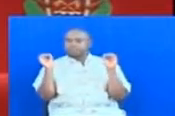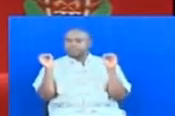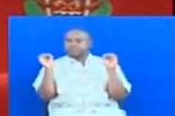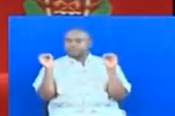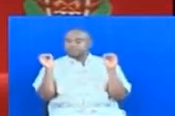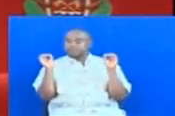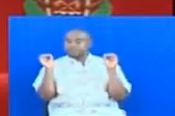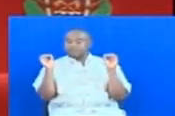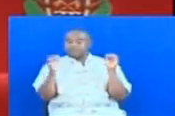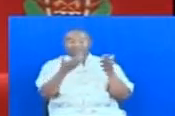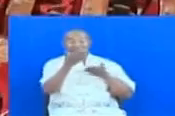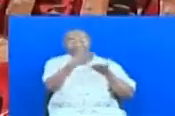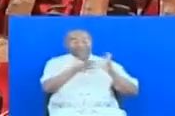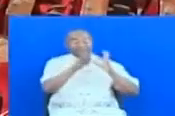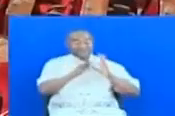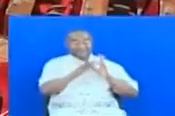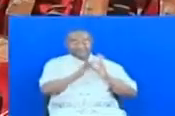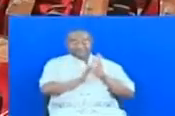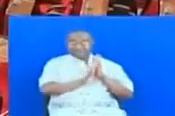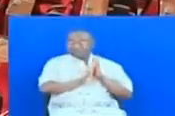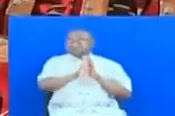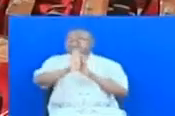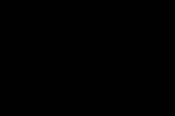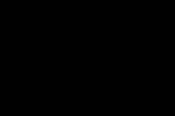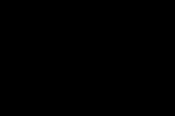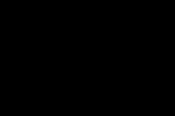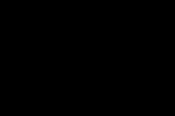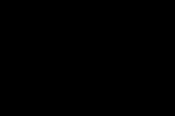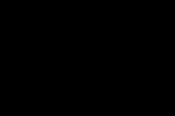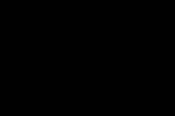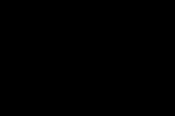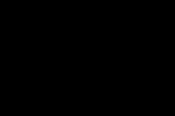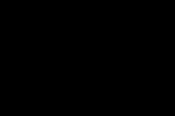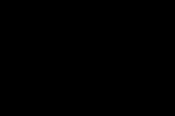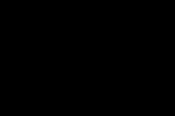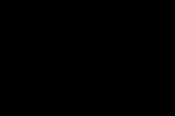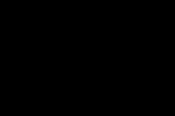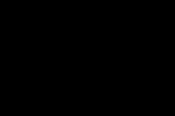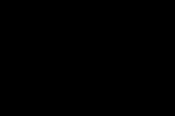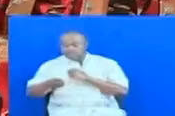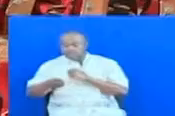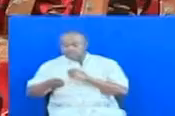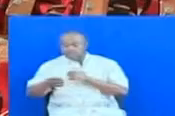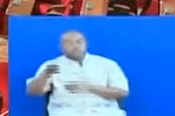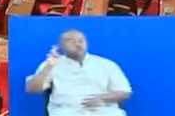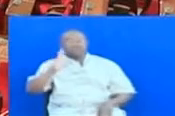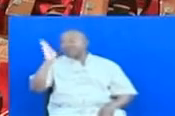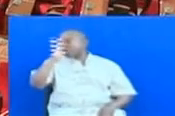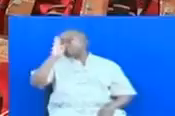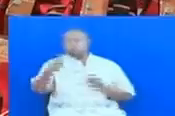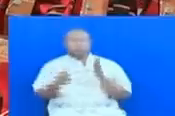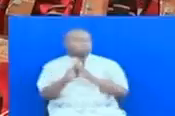Hati safi zimepanda mpaka 95% kwa mara ya kwanza katika historia, haijawahi kutokea.